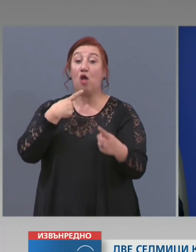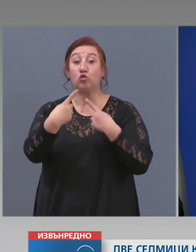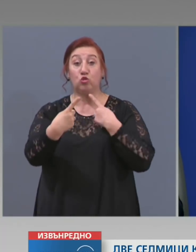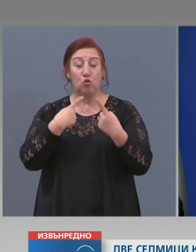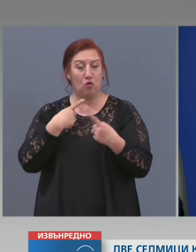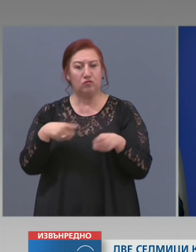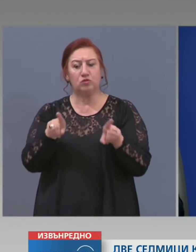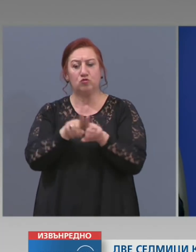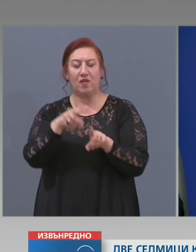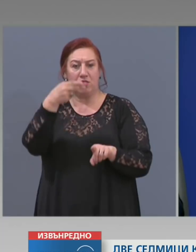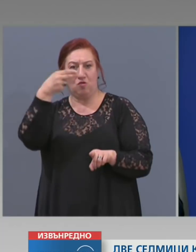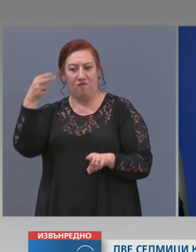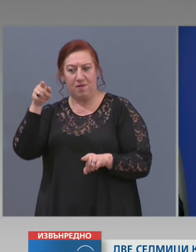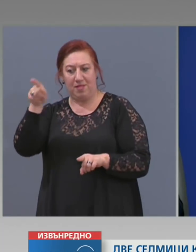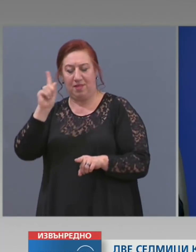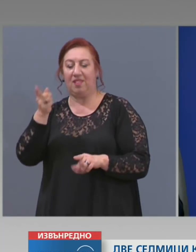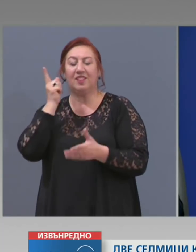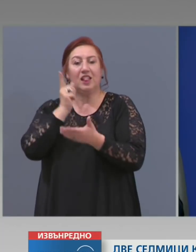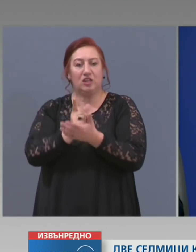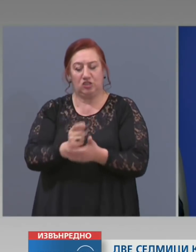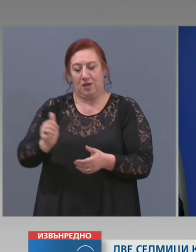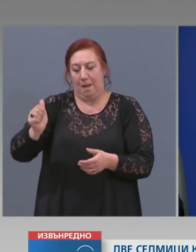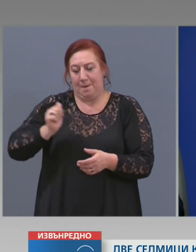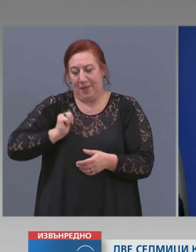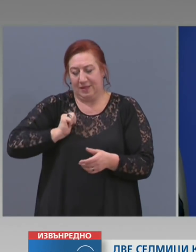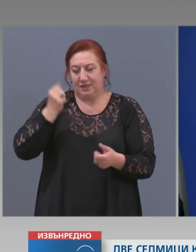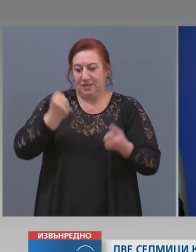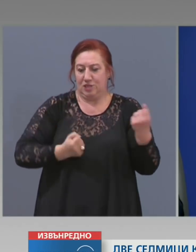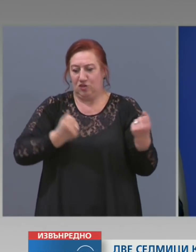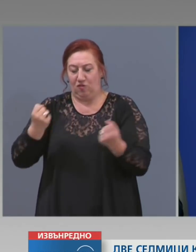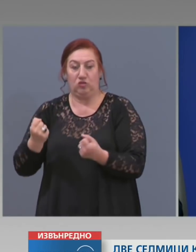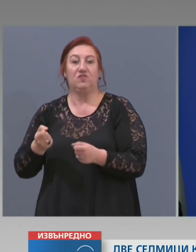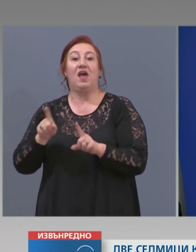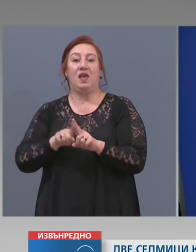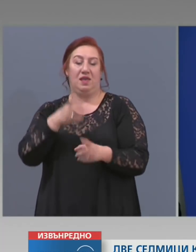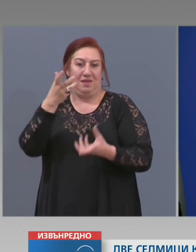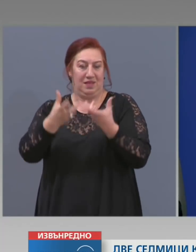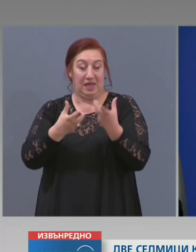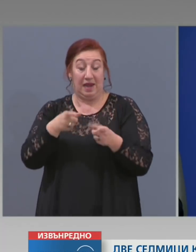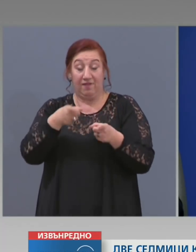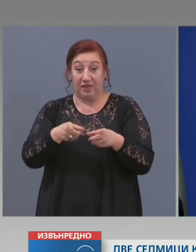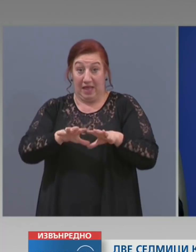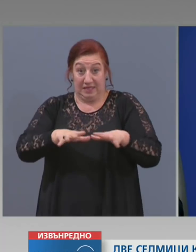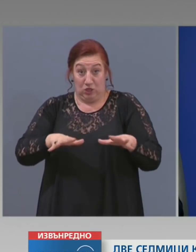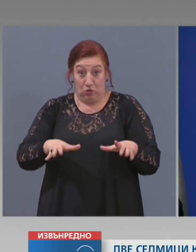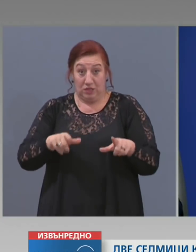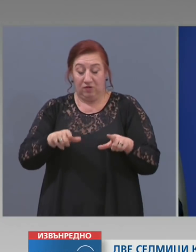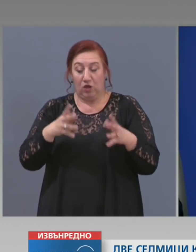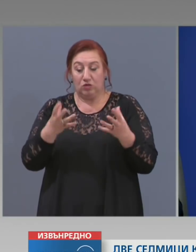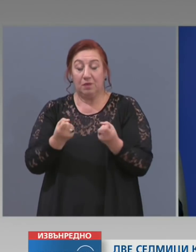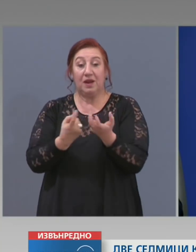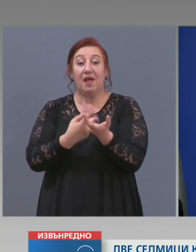извозат, да го съхраняват и да го изгарят. В тази ситуация, която се намират няколко болници